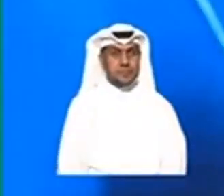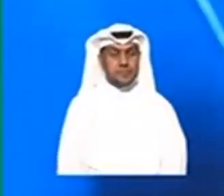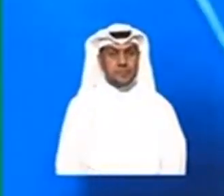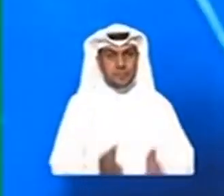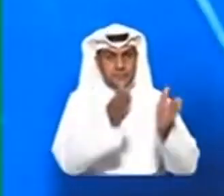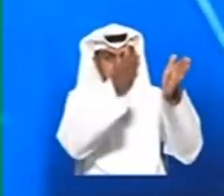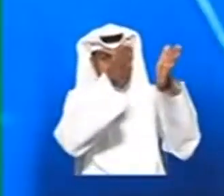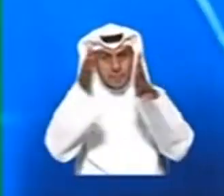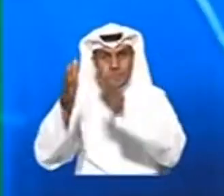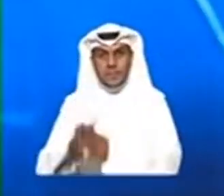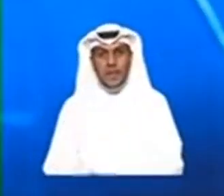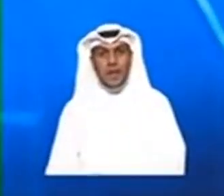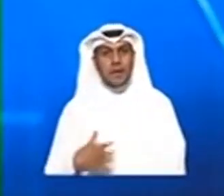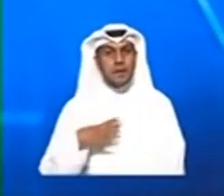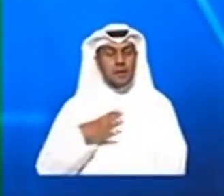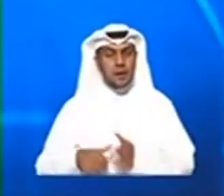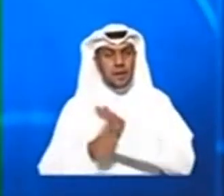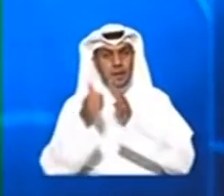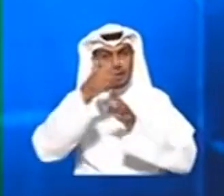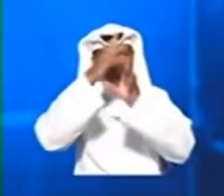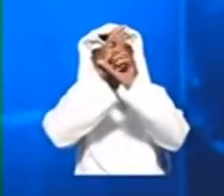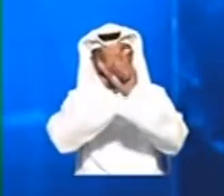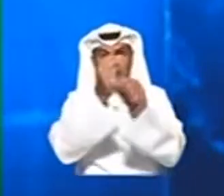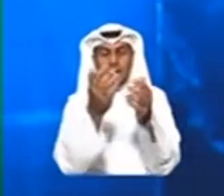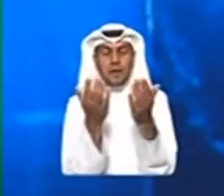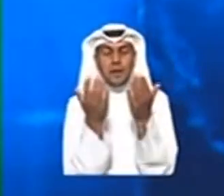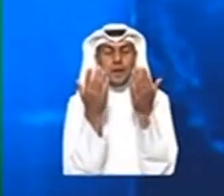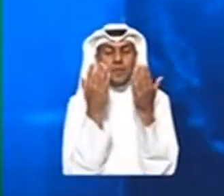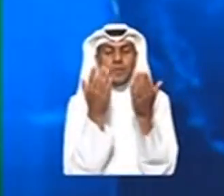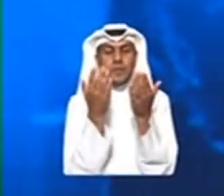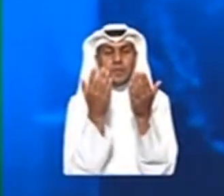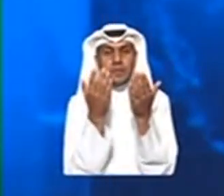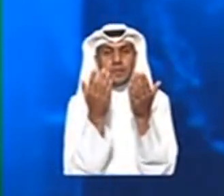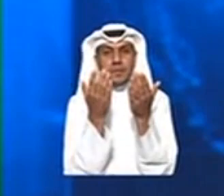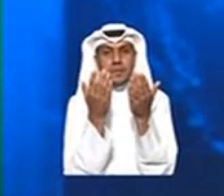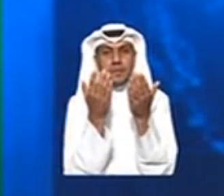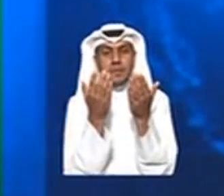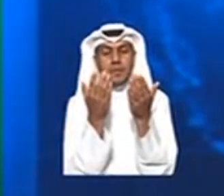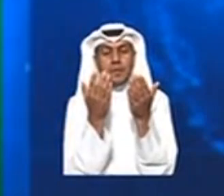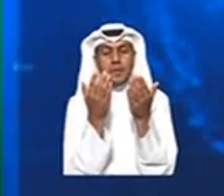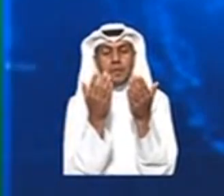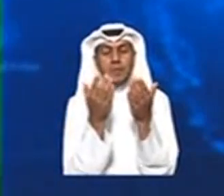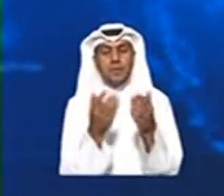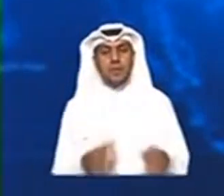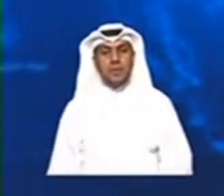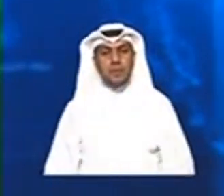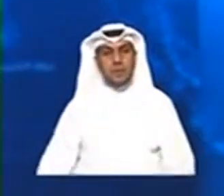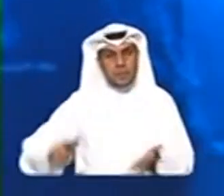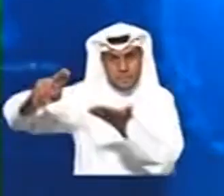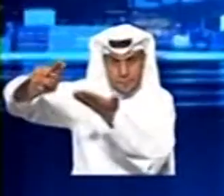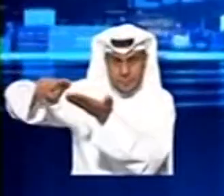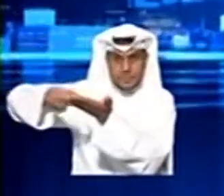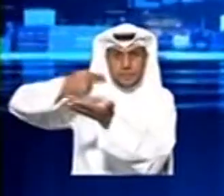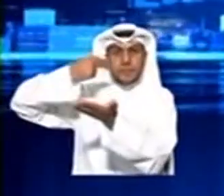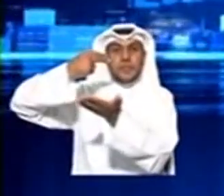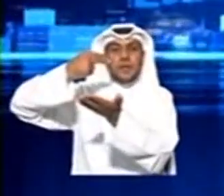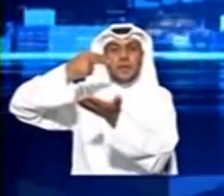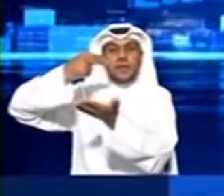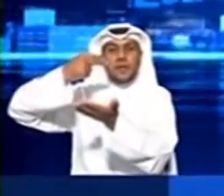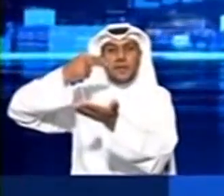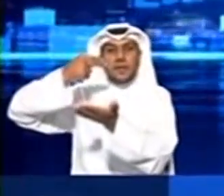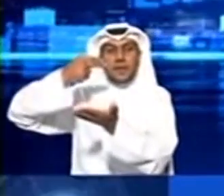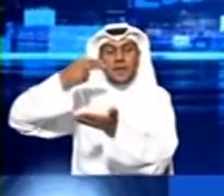تلقى سمو نائب الأمير وولي العهد الشيخ نواف الأحمد الجابر الصباح حفظه الله رسالة من معالي فريق